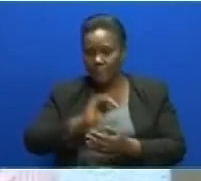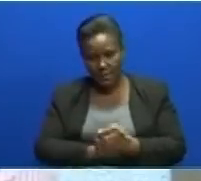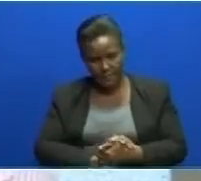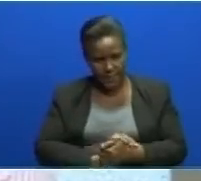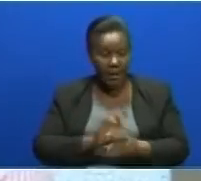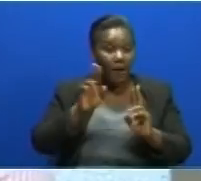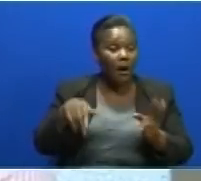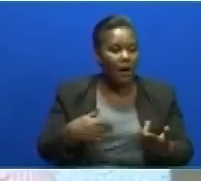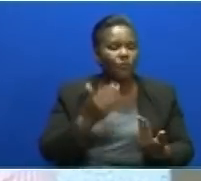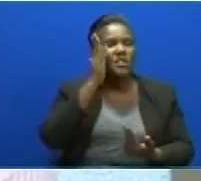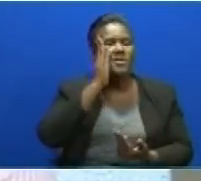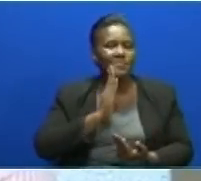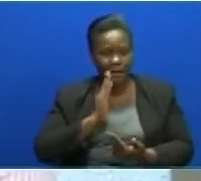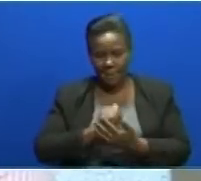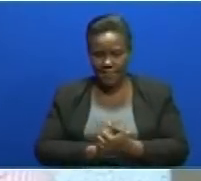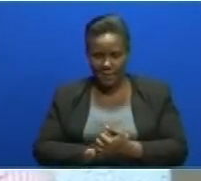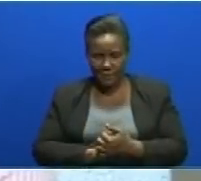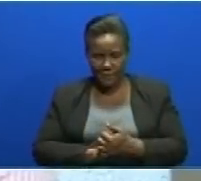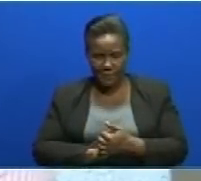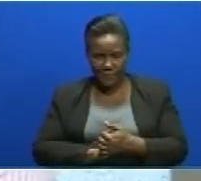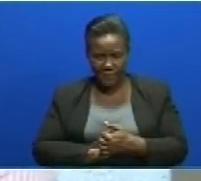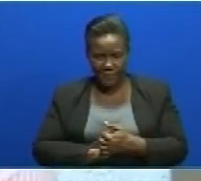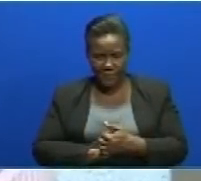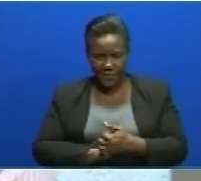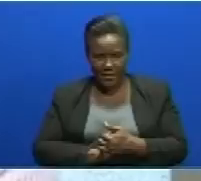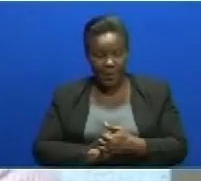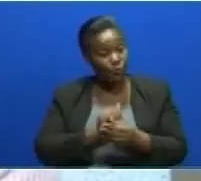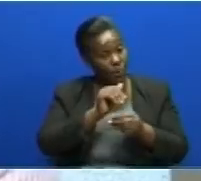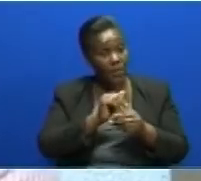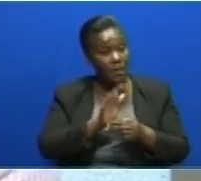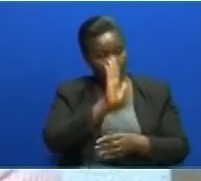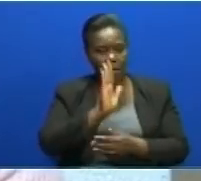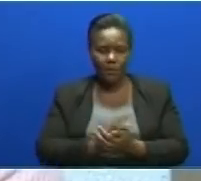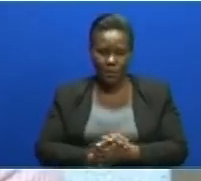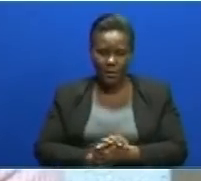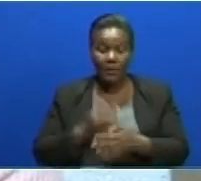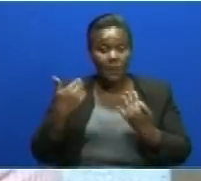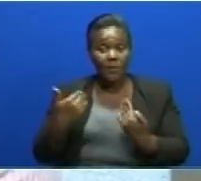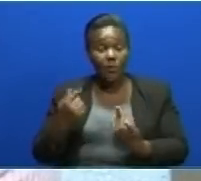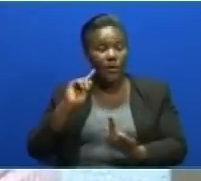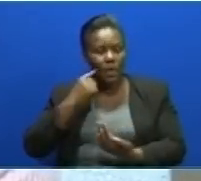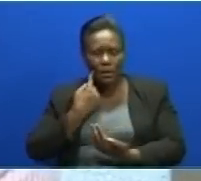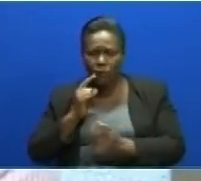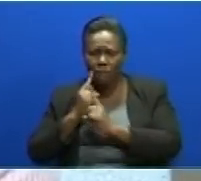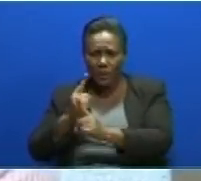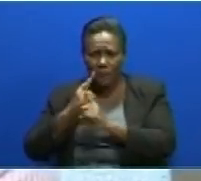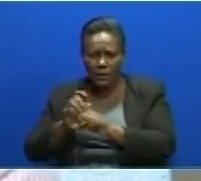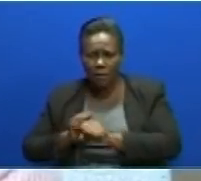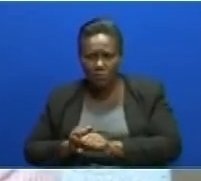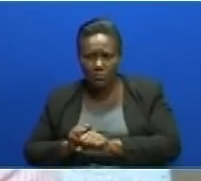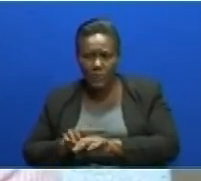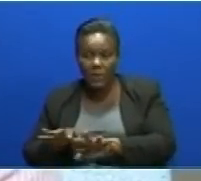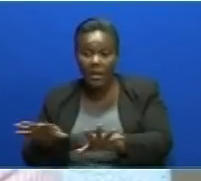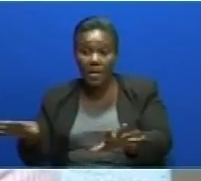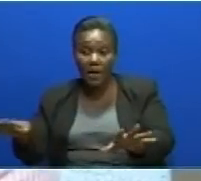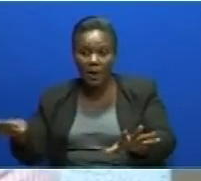ambao hawadhani wako katika hatari ya kupata maambukizi ya virusi vya ukimwi. Kwa hiyo ukija kuangalia ule mtandao wa maambukizi, unaweza kujikuta kila